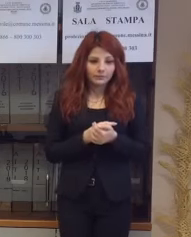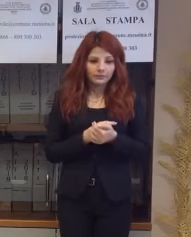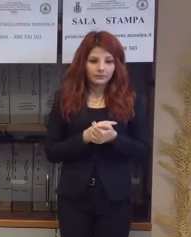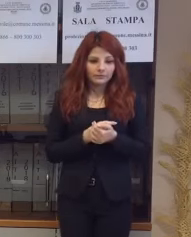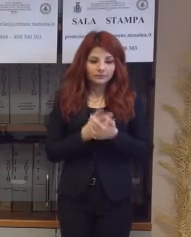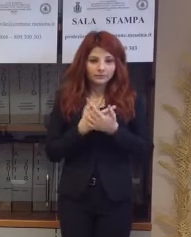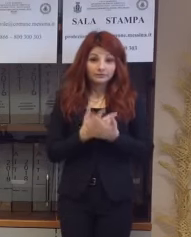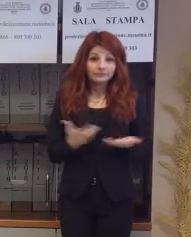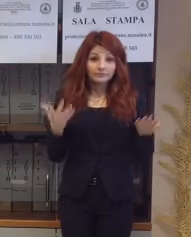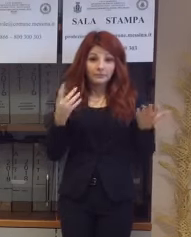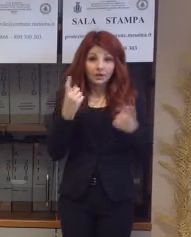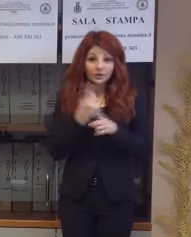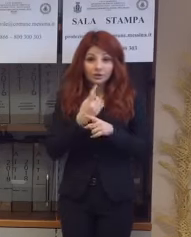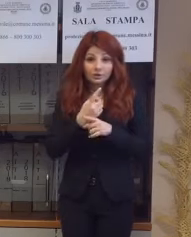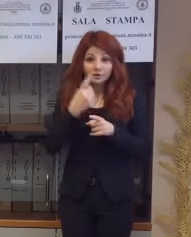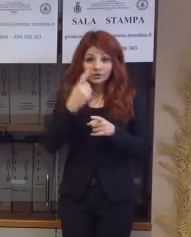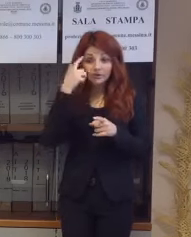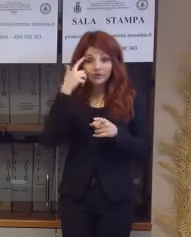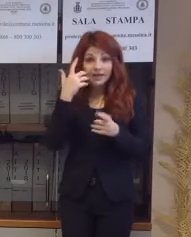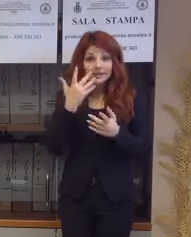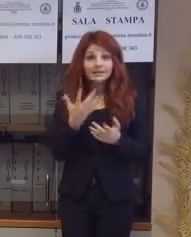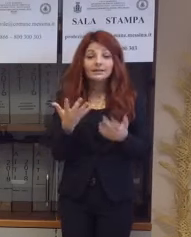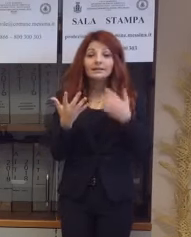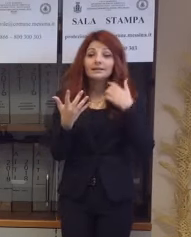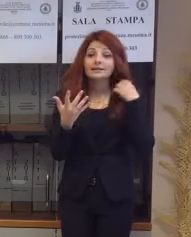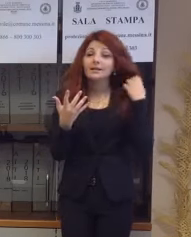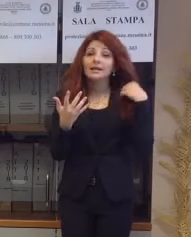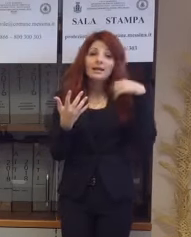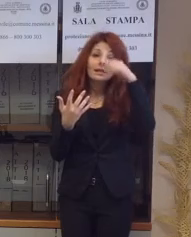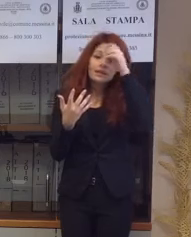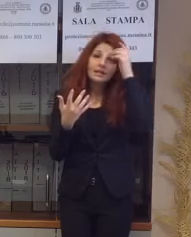stato erogato ad ora è a